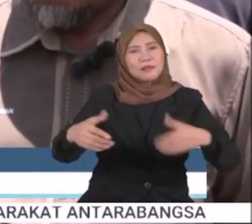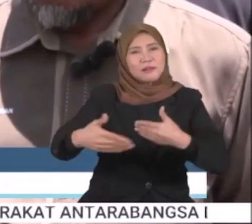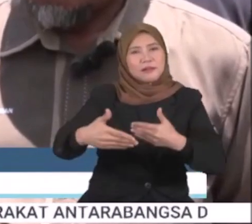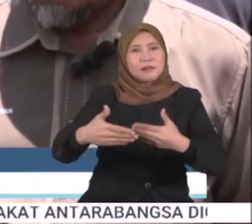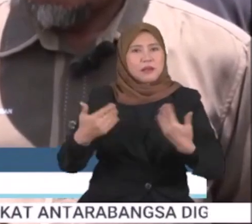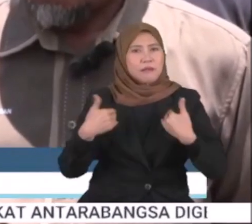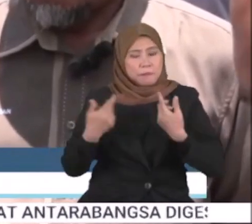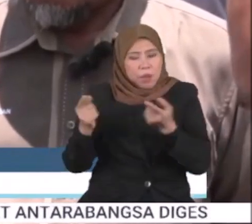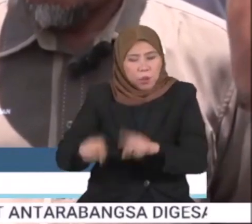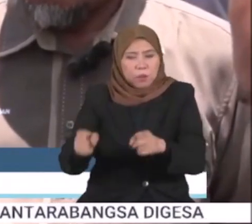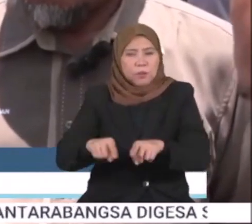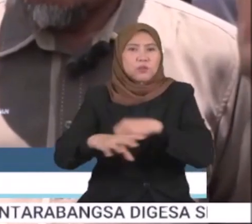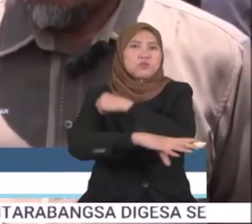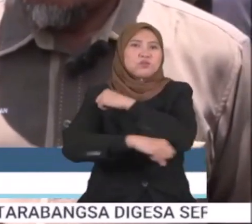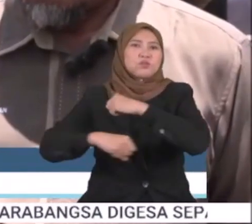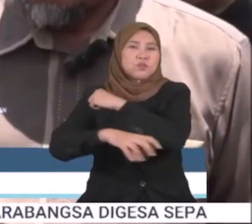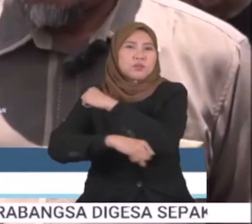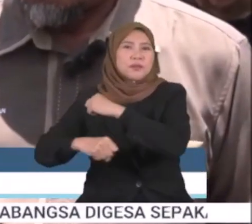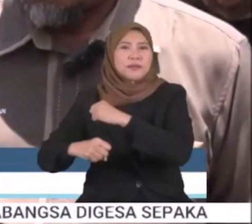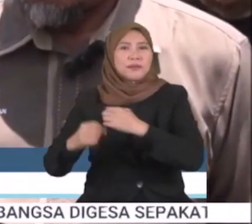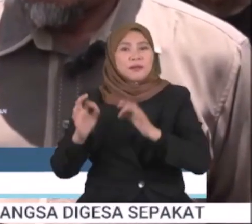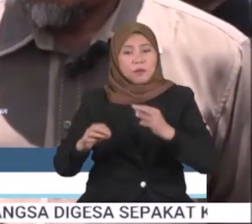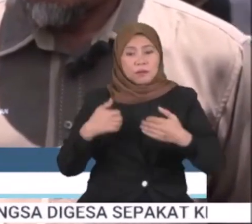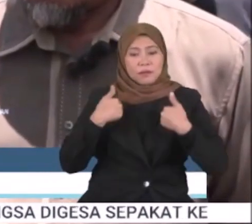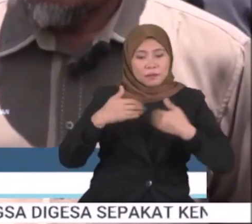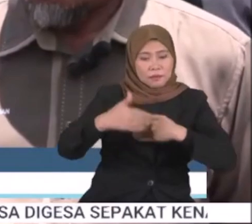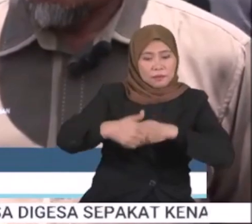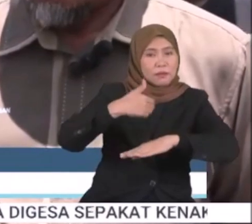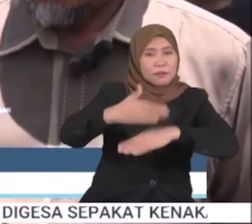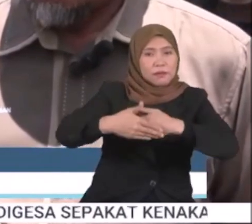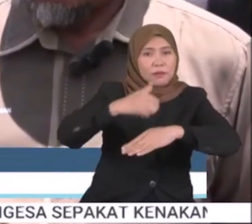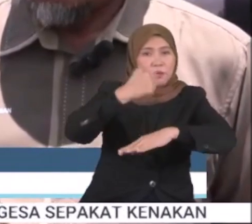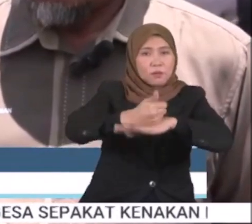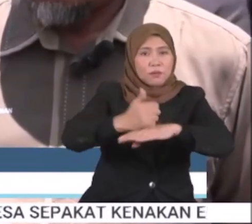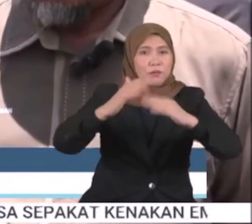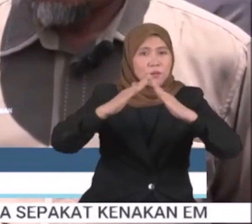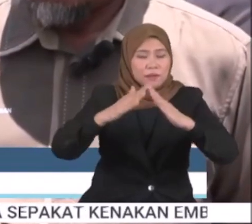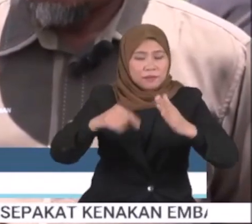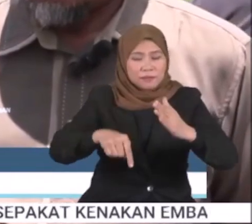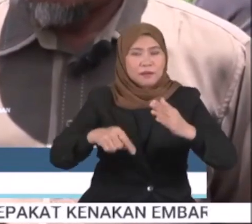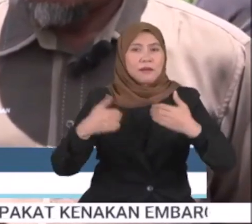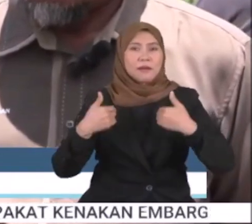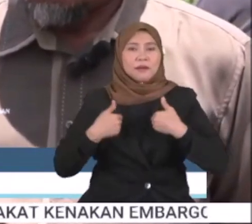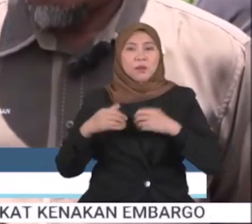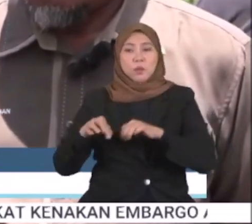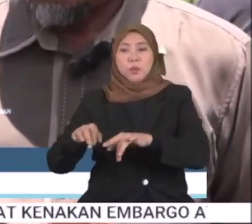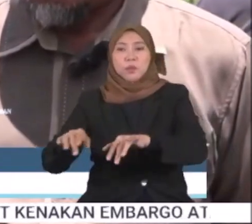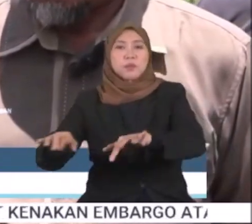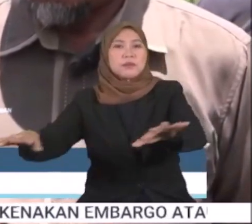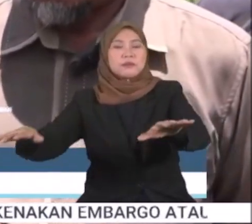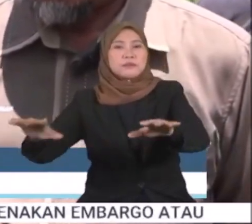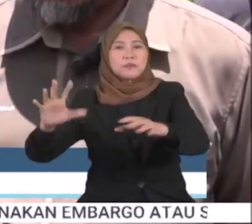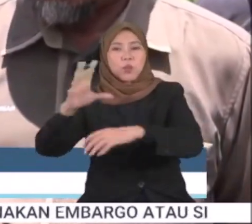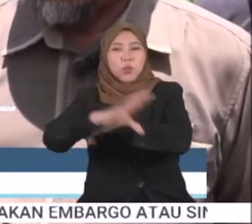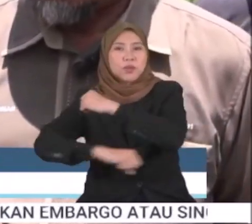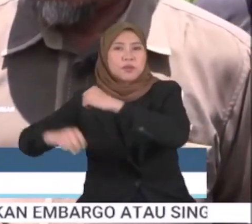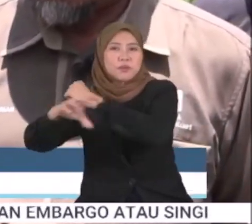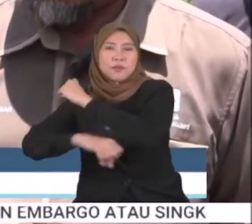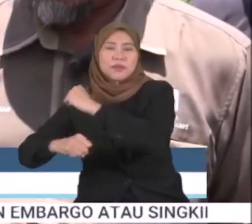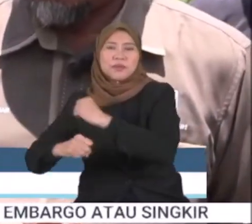kecuriankecurian jadi kalautimbang lagi dekat jadi masalahnya mungkin takut lagi merebak itu yang kita